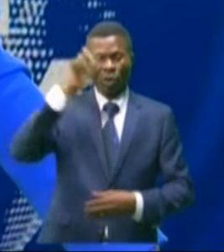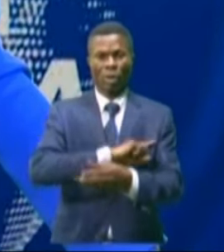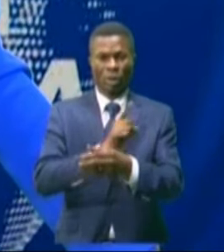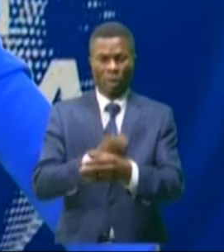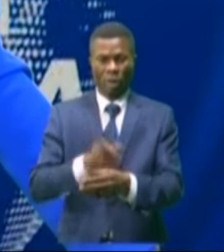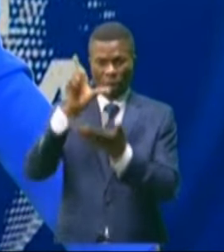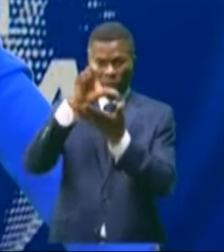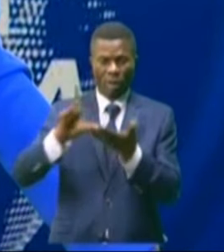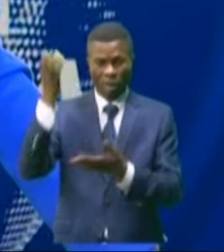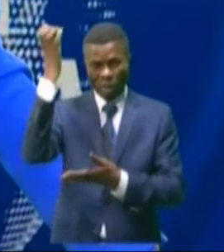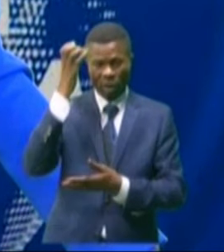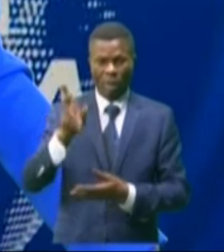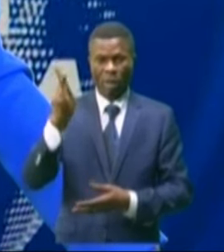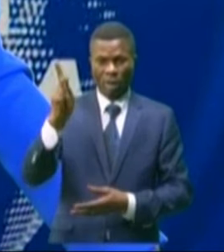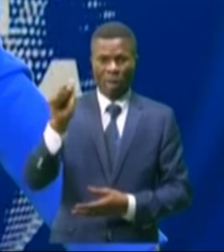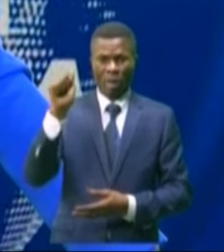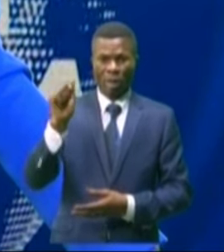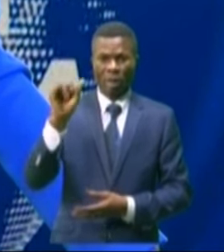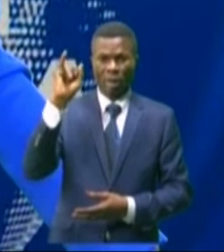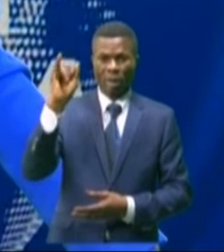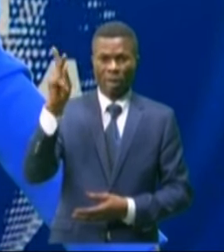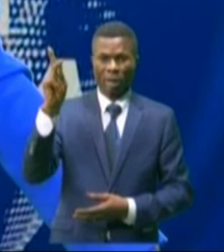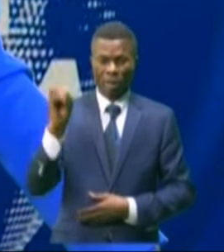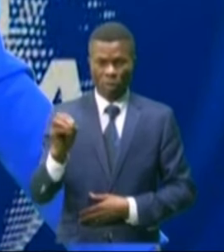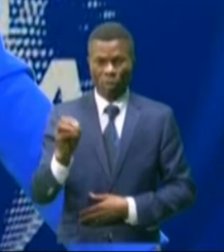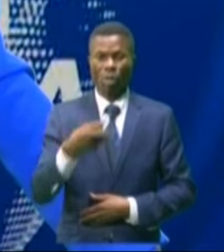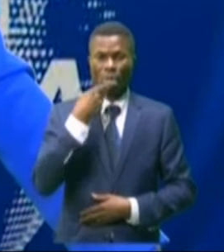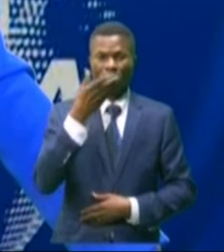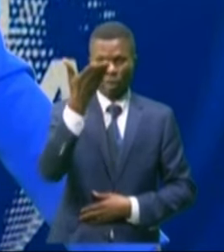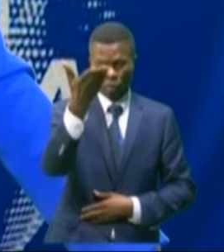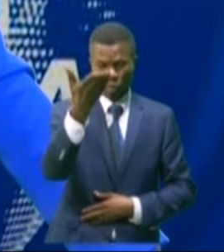le lieutenant-colonel Kaiko Guillaume.